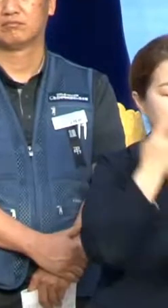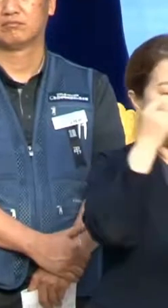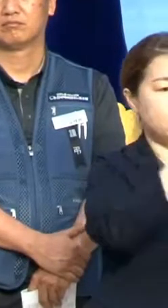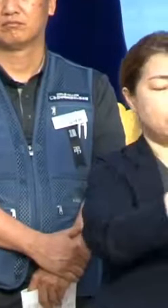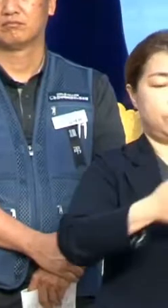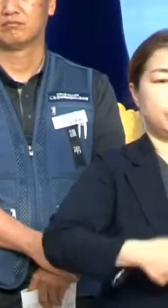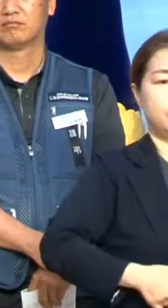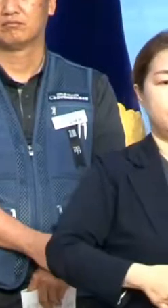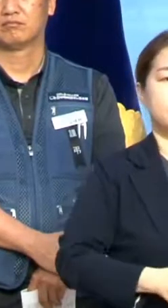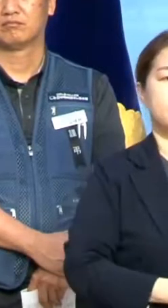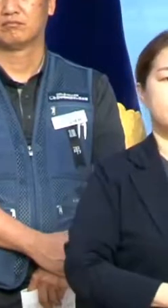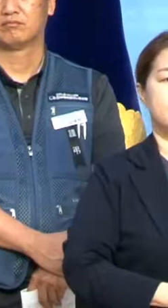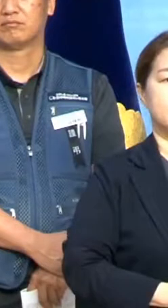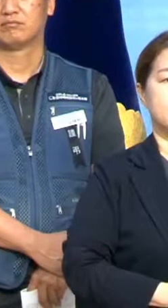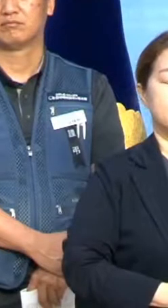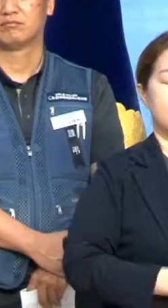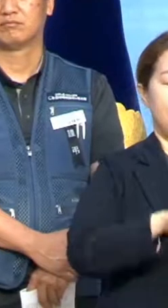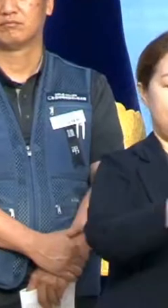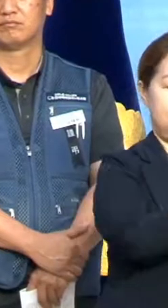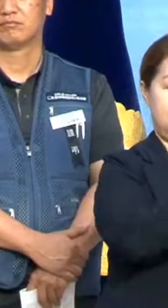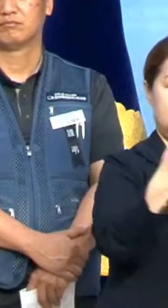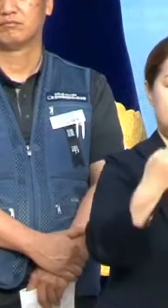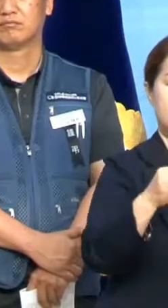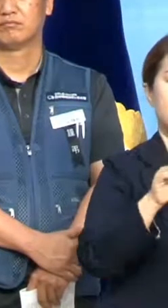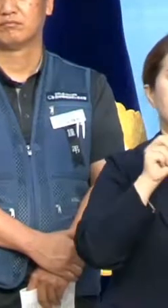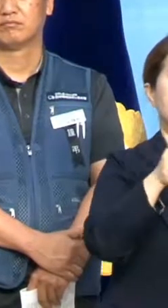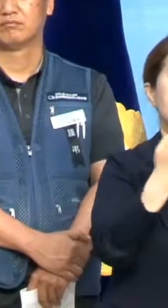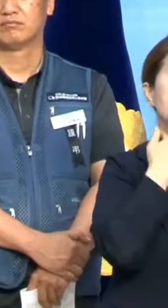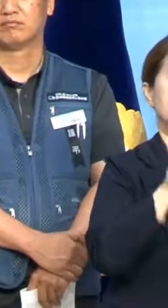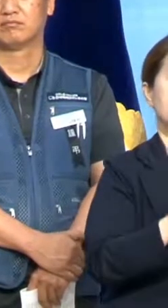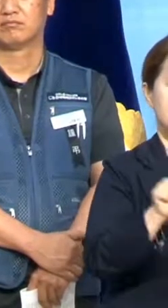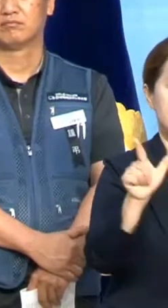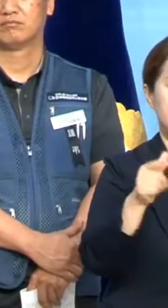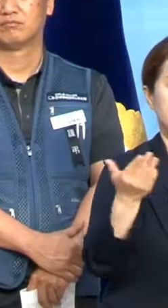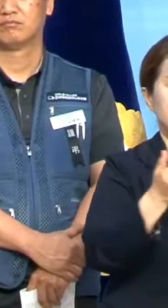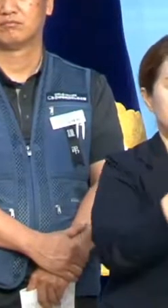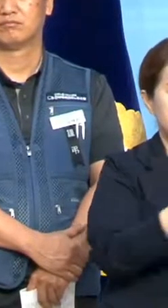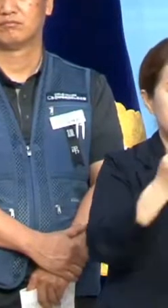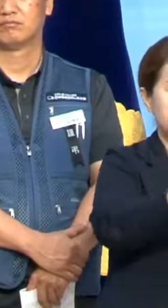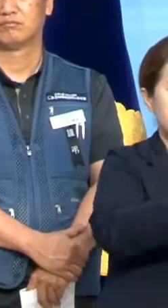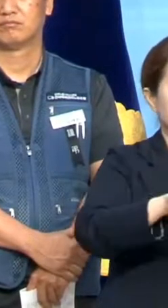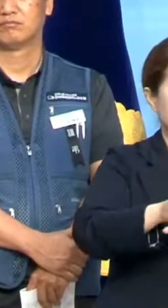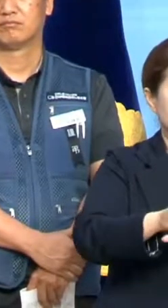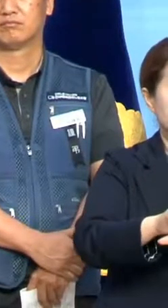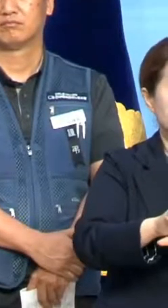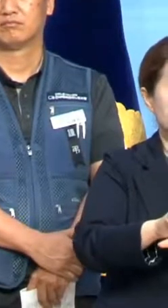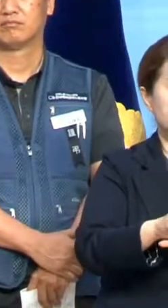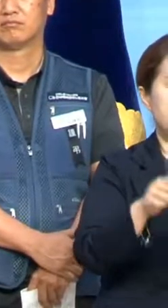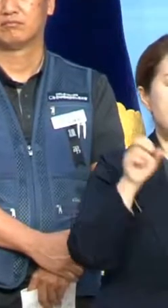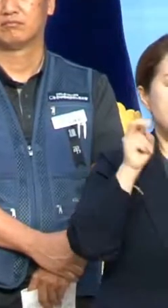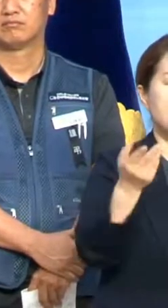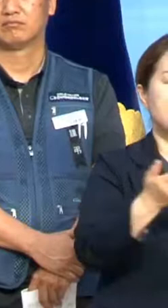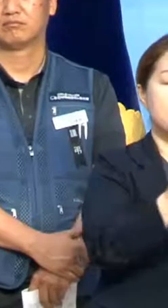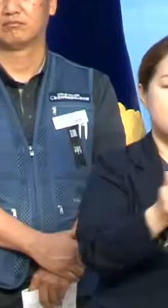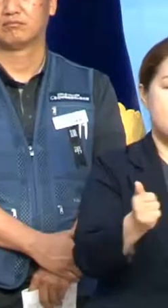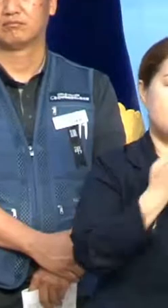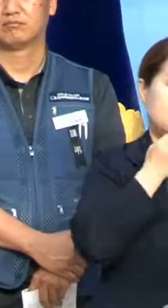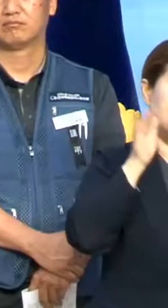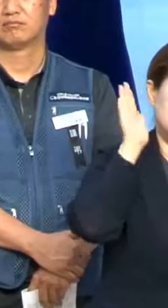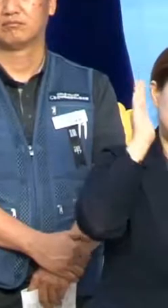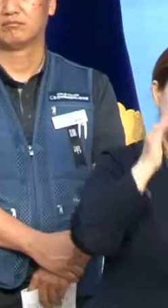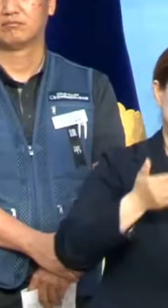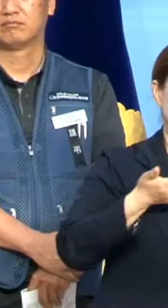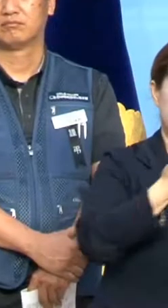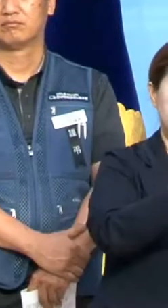합니다 오는 8월 14일 택배 없는 날은 특별 우동 자들이 만들어냈습니다 택배 우동 자들의 요구를 받아